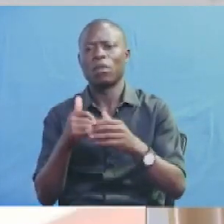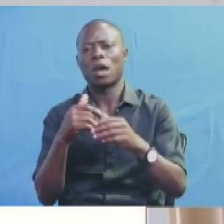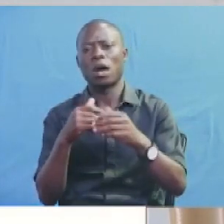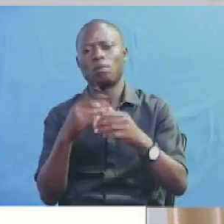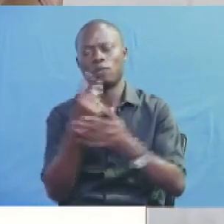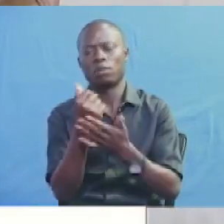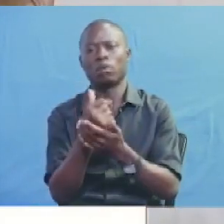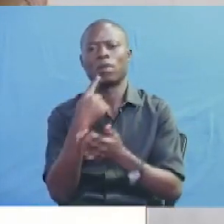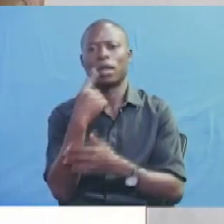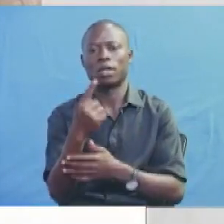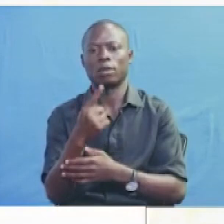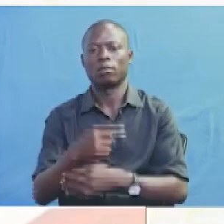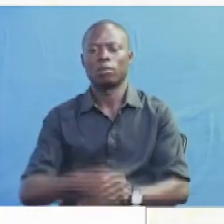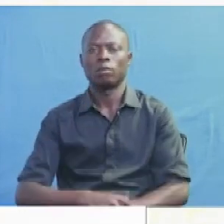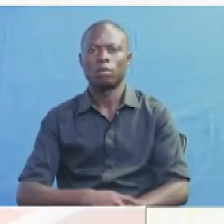100%.